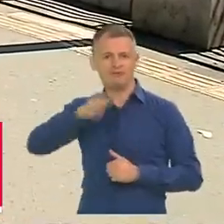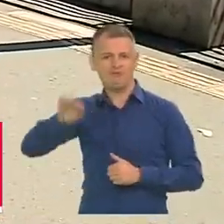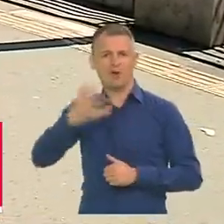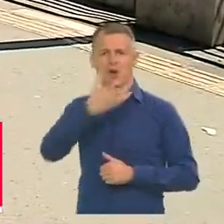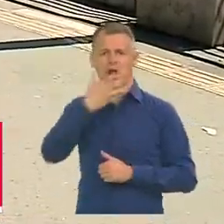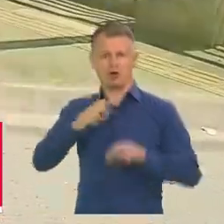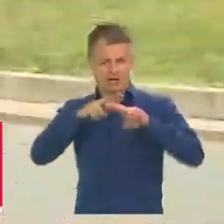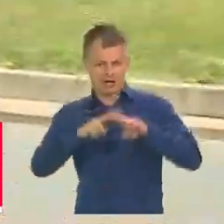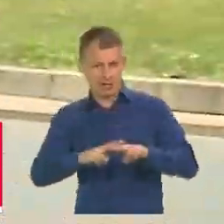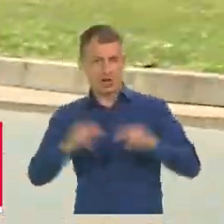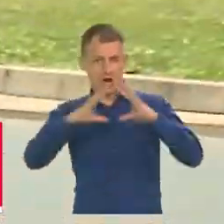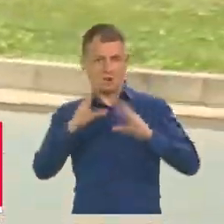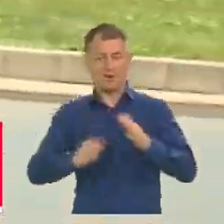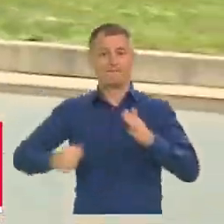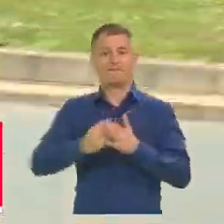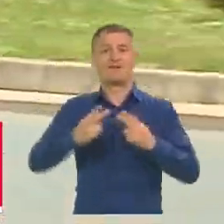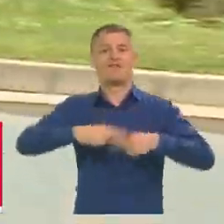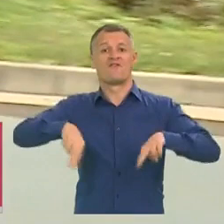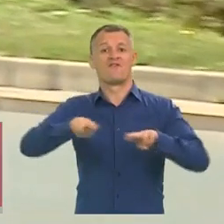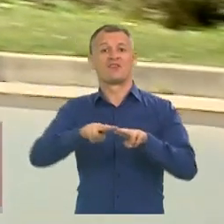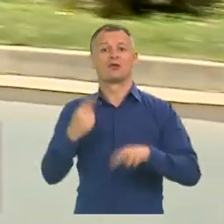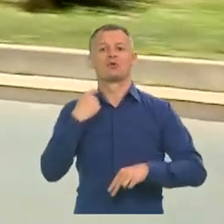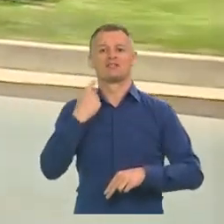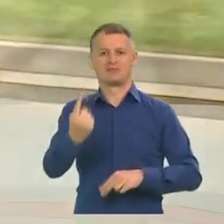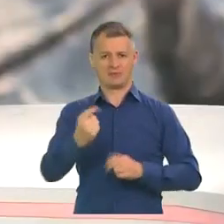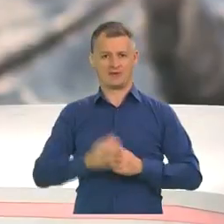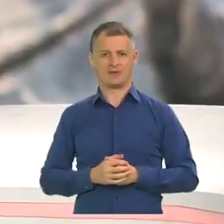peste țara noastră până la finalul săptămânii.